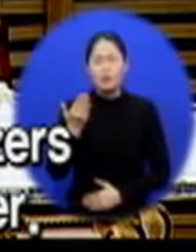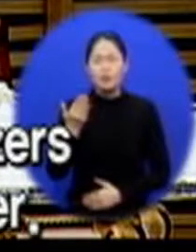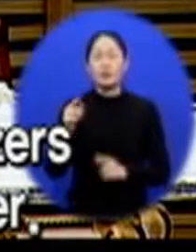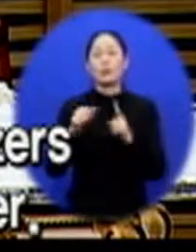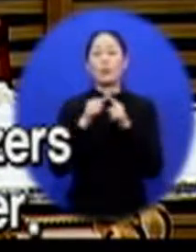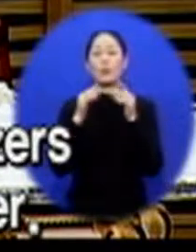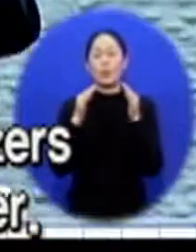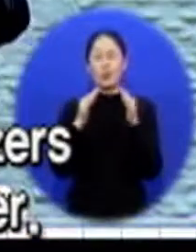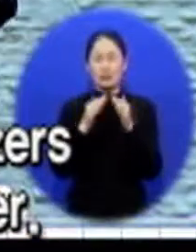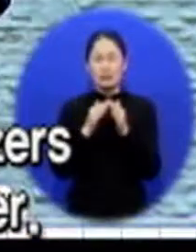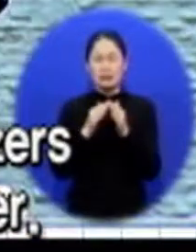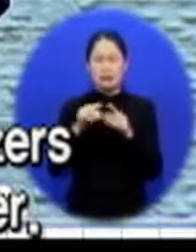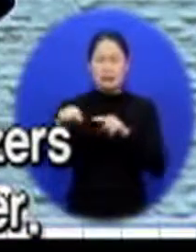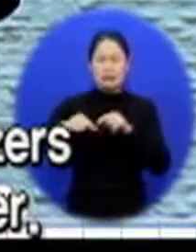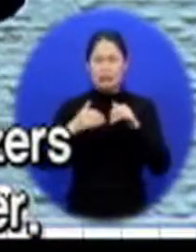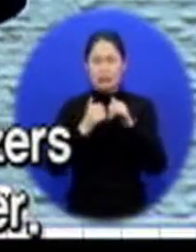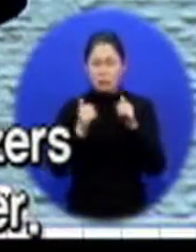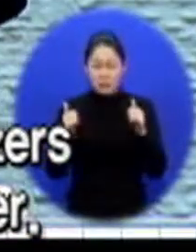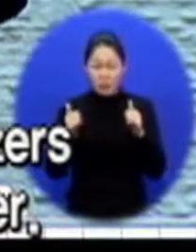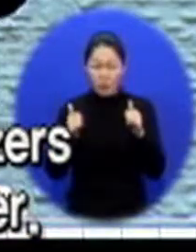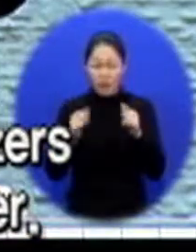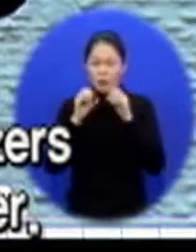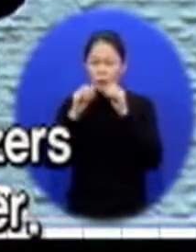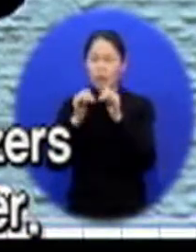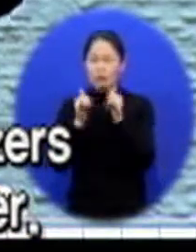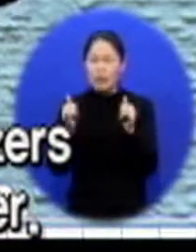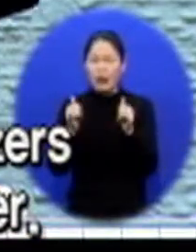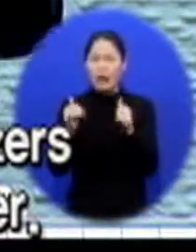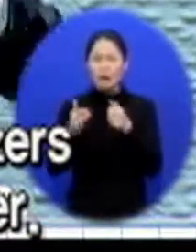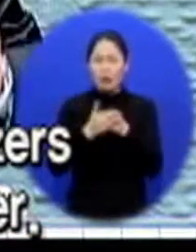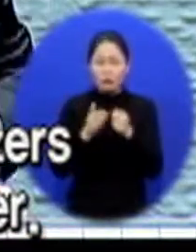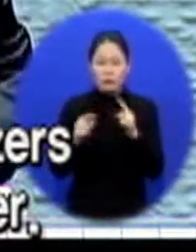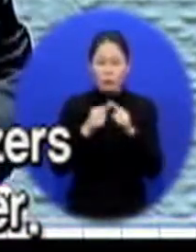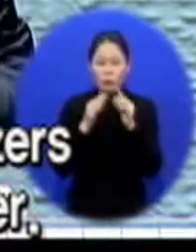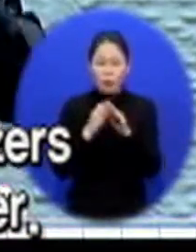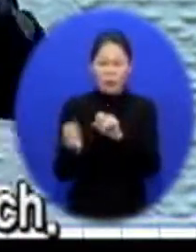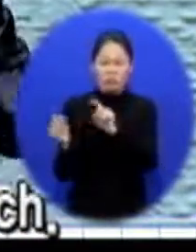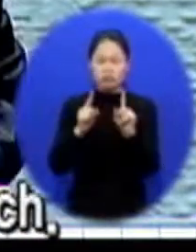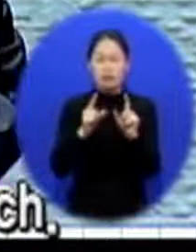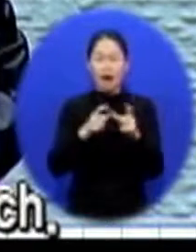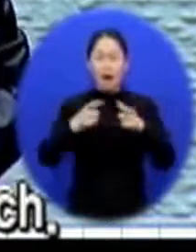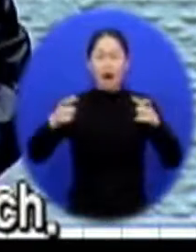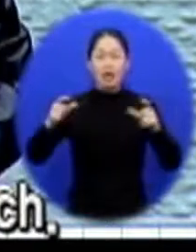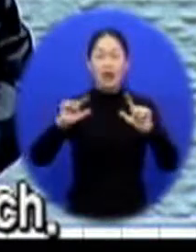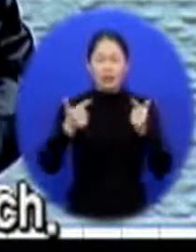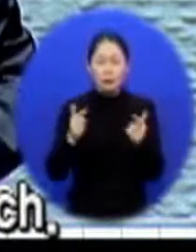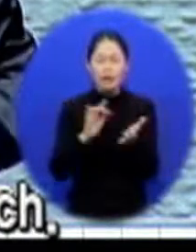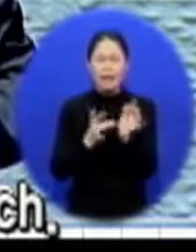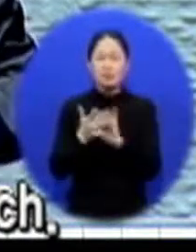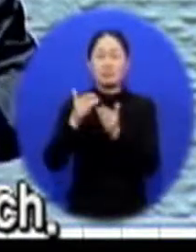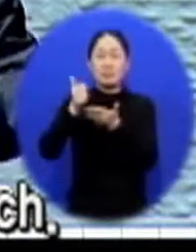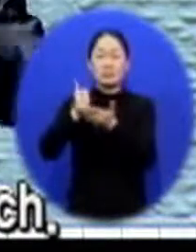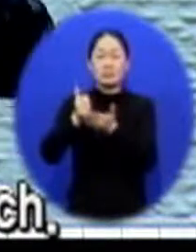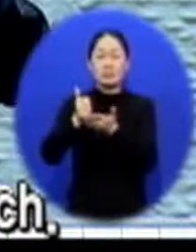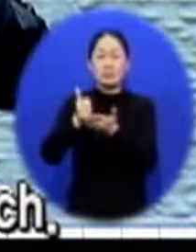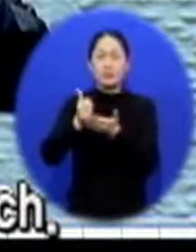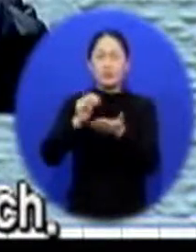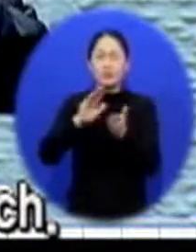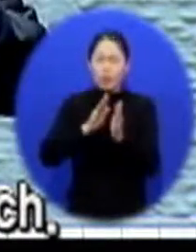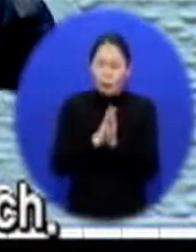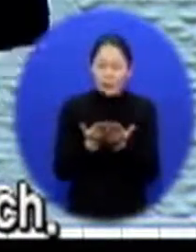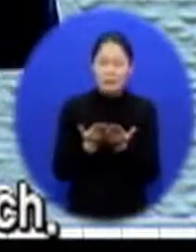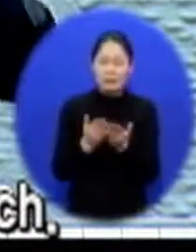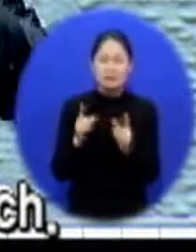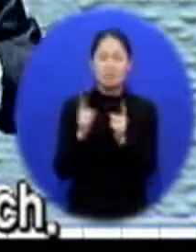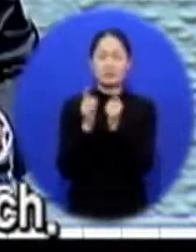교회는 그 지도자들과 전도 자들에 의해서 교회가 부흥 되는게 아니고 예수님 그분이 직접 교회를 일으키고